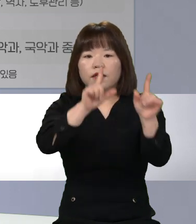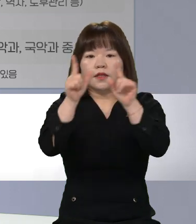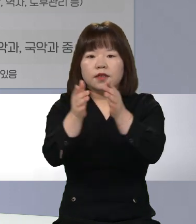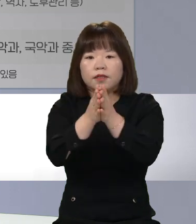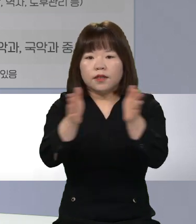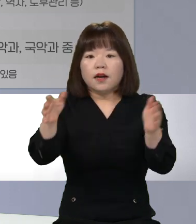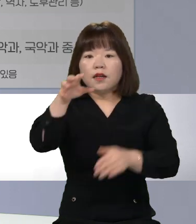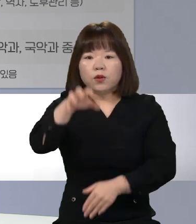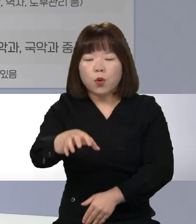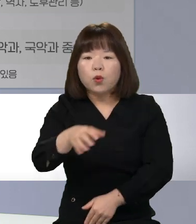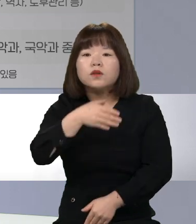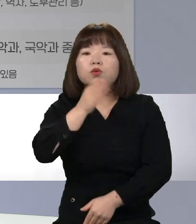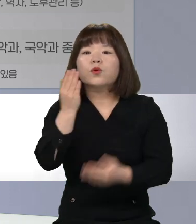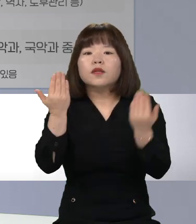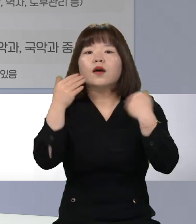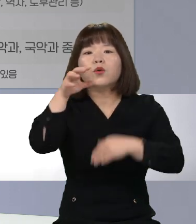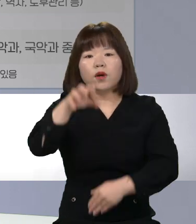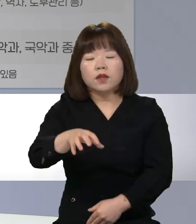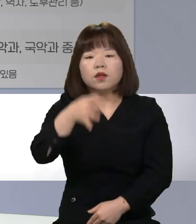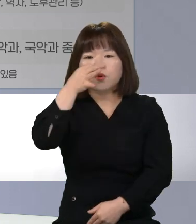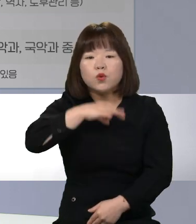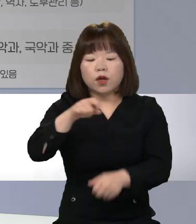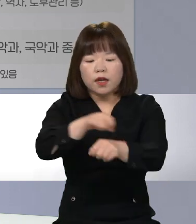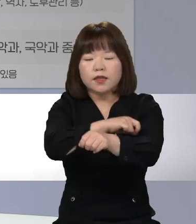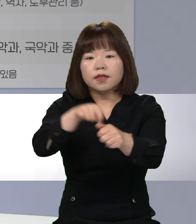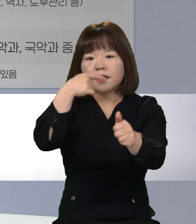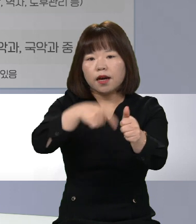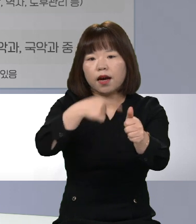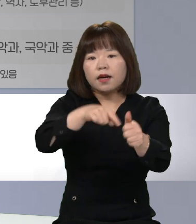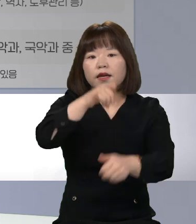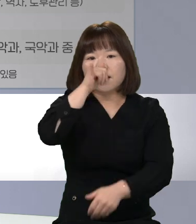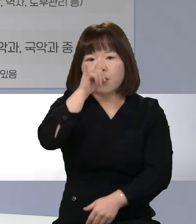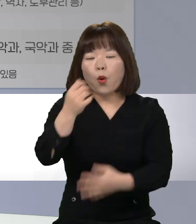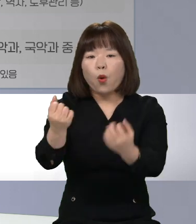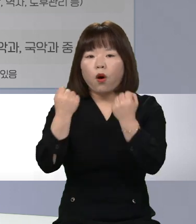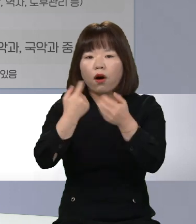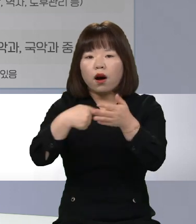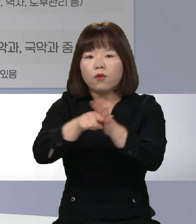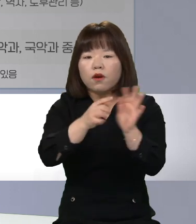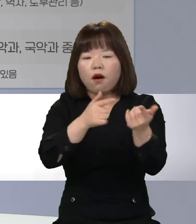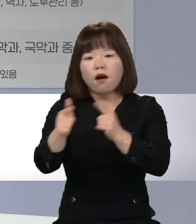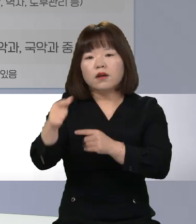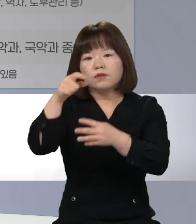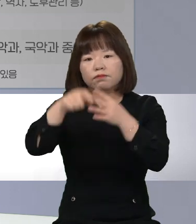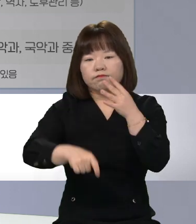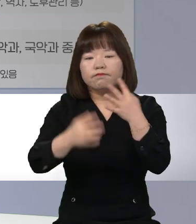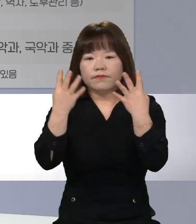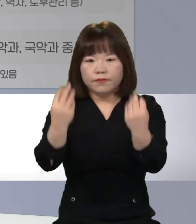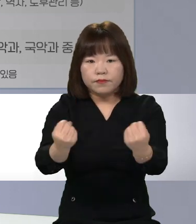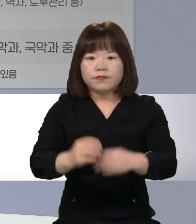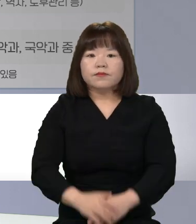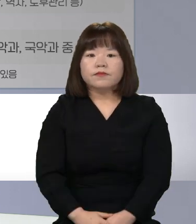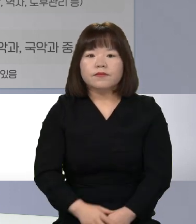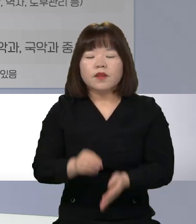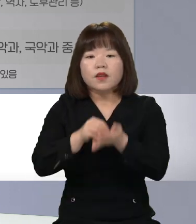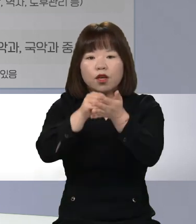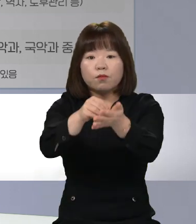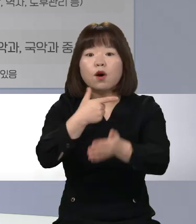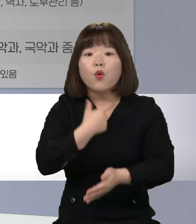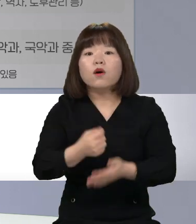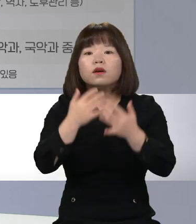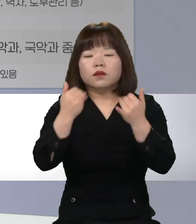2막을 여는 곳인 신중년 사관학교에는 유익한 특강은 물론이고요 건강을 위한 여러 프로그램도 가득합니다